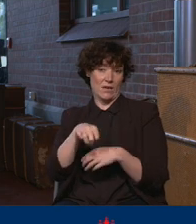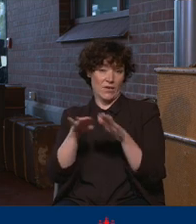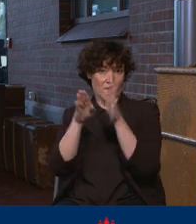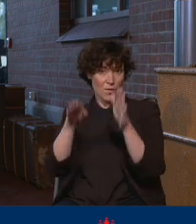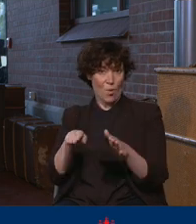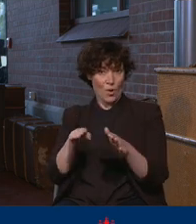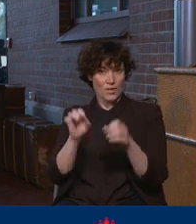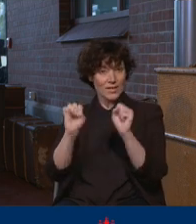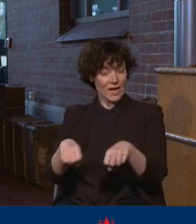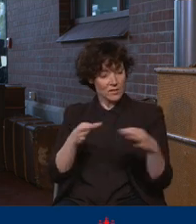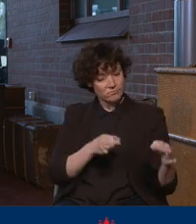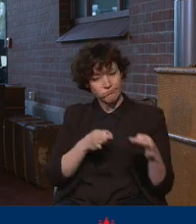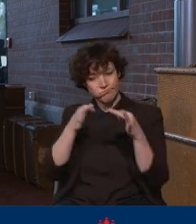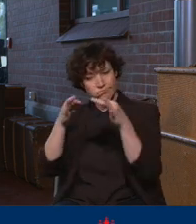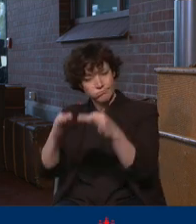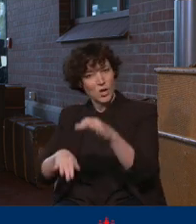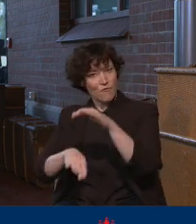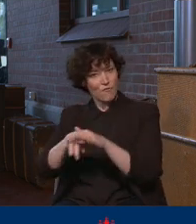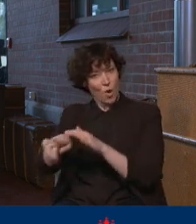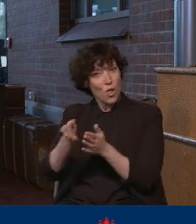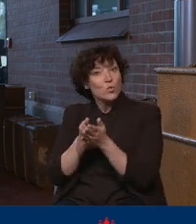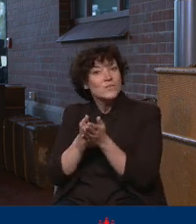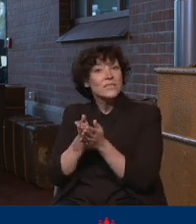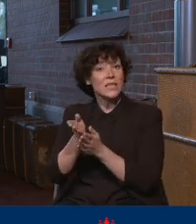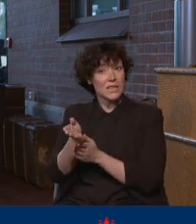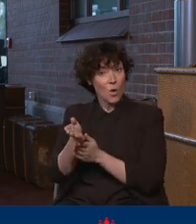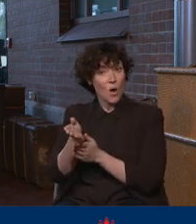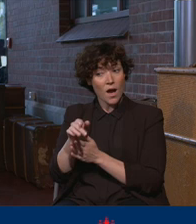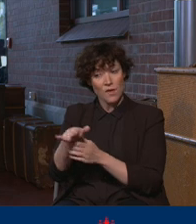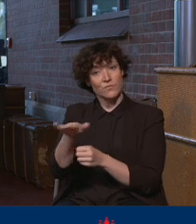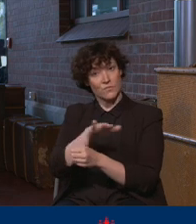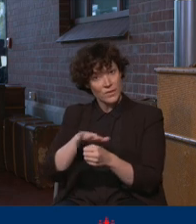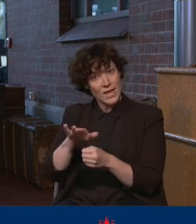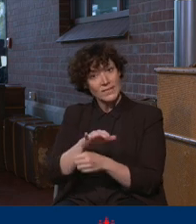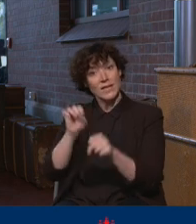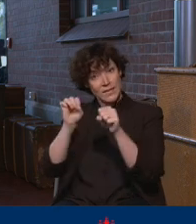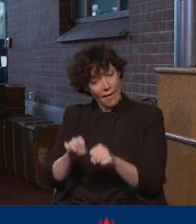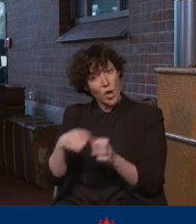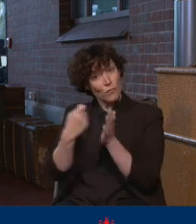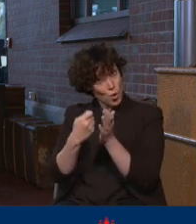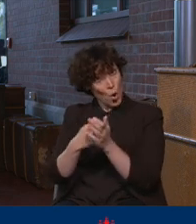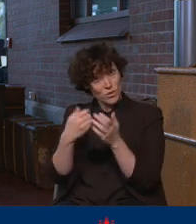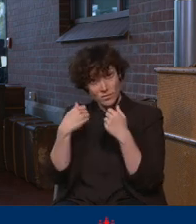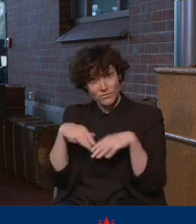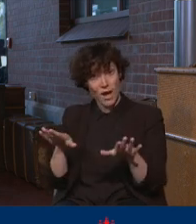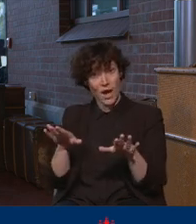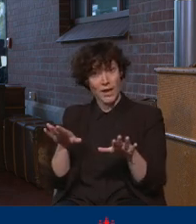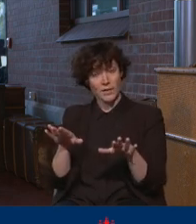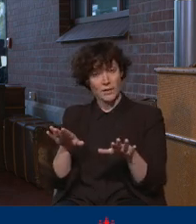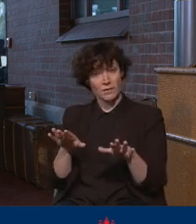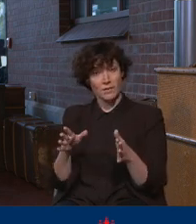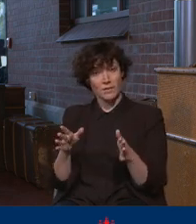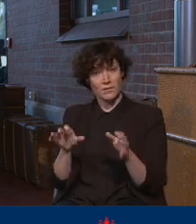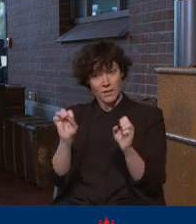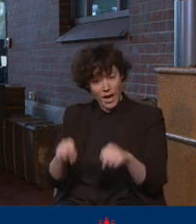untergebracht werden können dass sie dauerhaft diese flächen auch kostenfrei nur gegen entgelt in